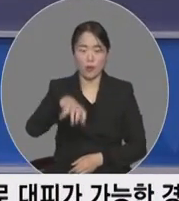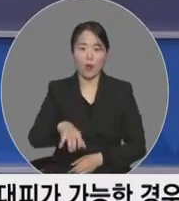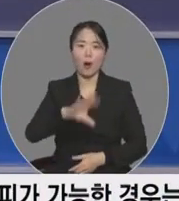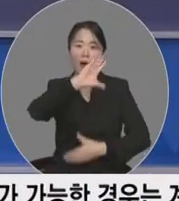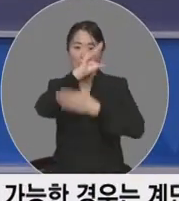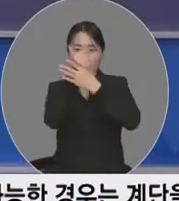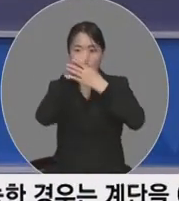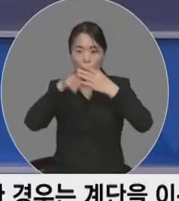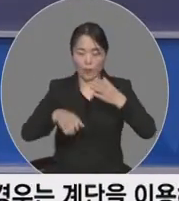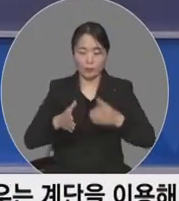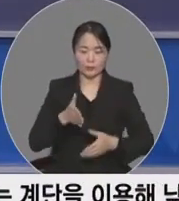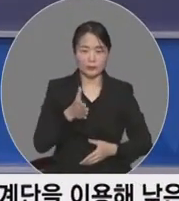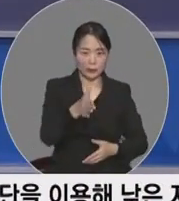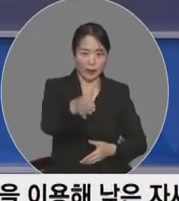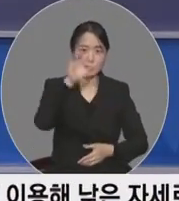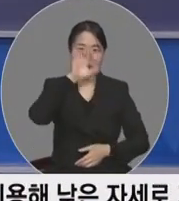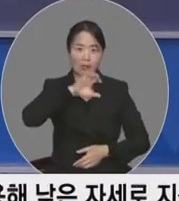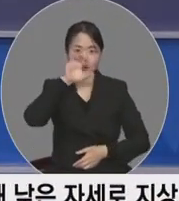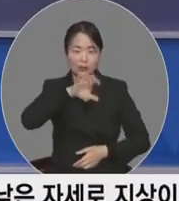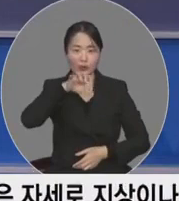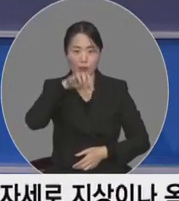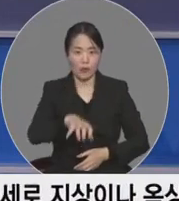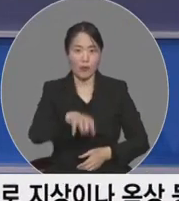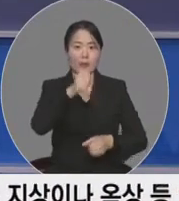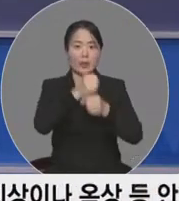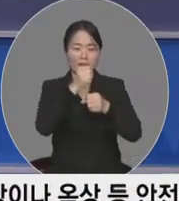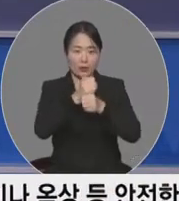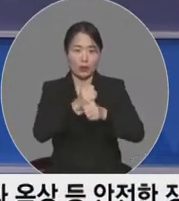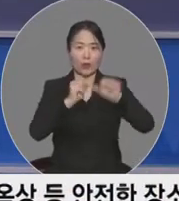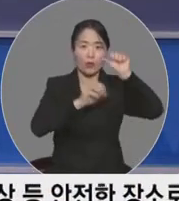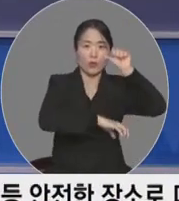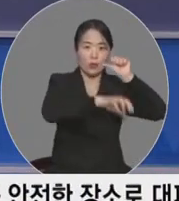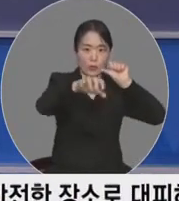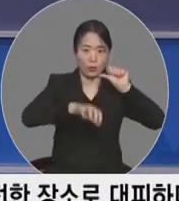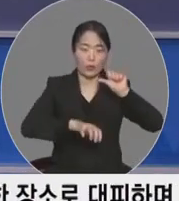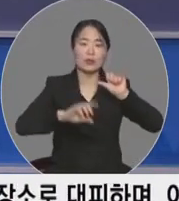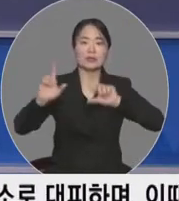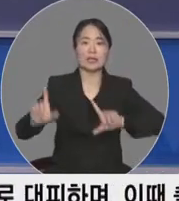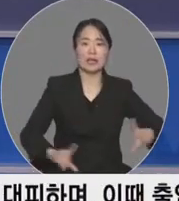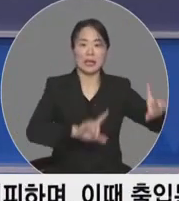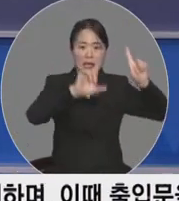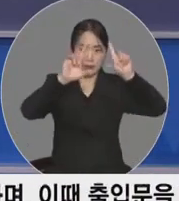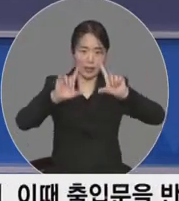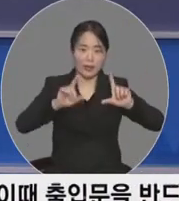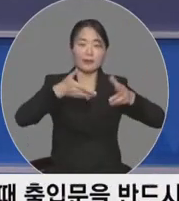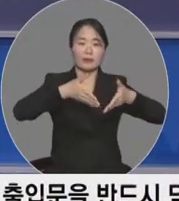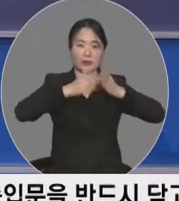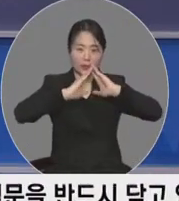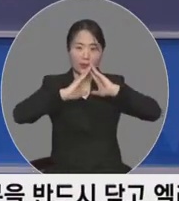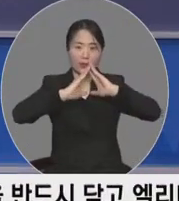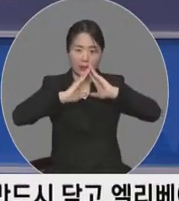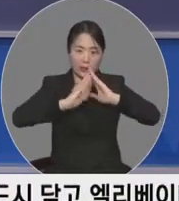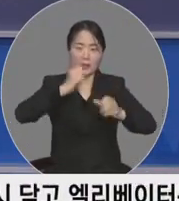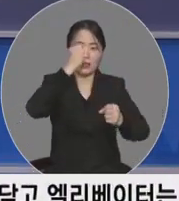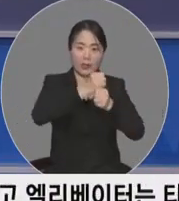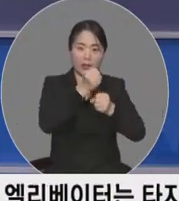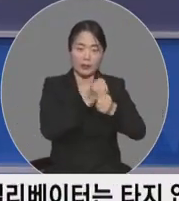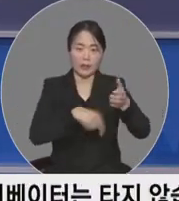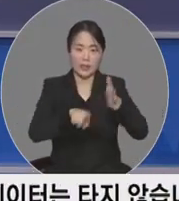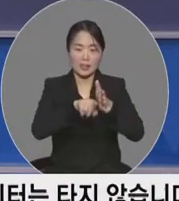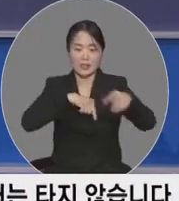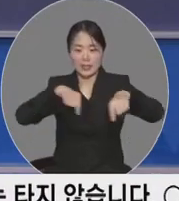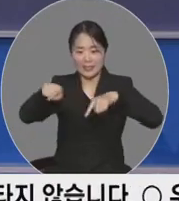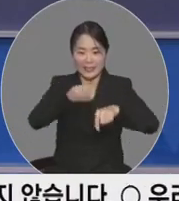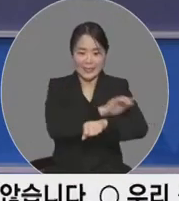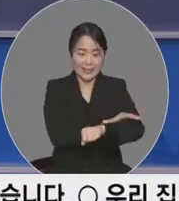농구팀 전용 연습구장과 5개 구군의 생활체육시설 확충을 위한 정책들이